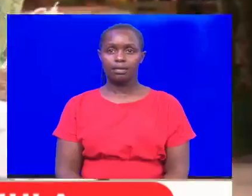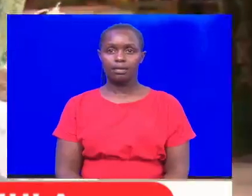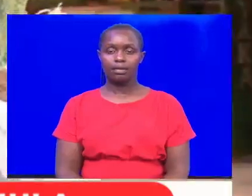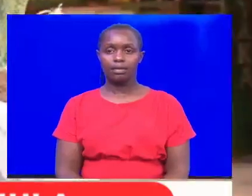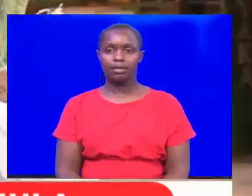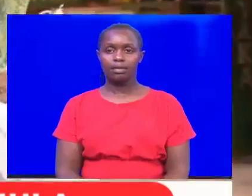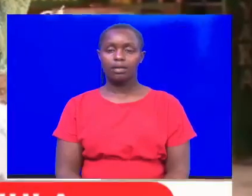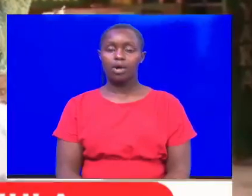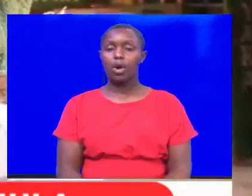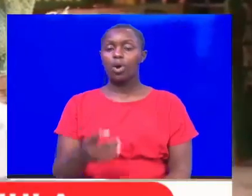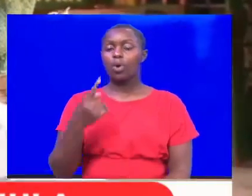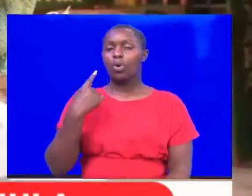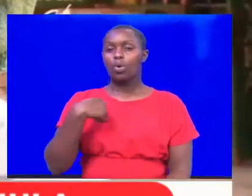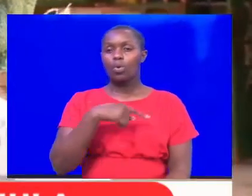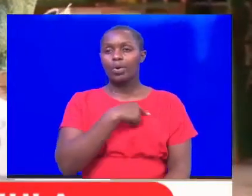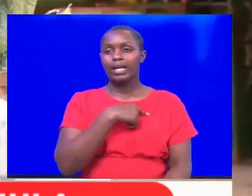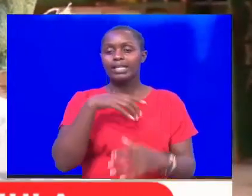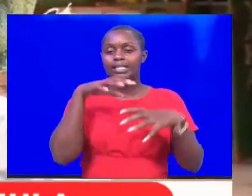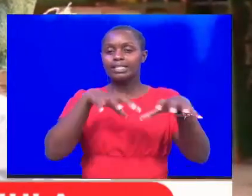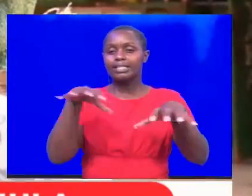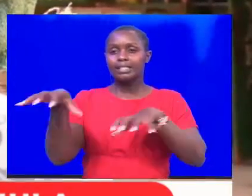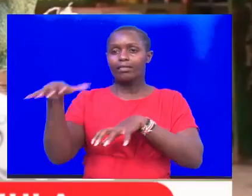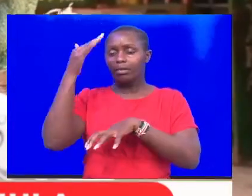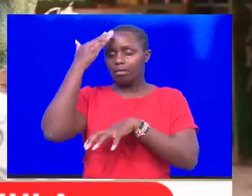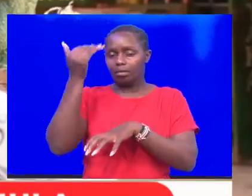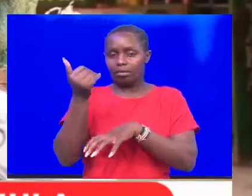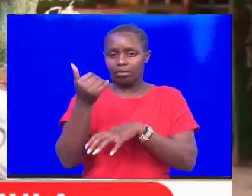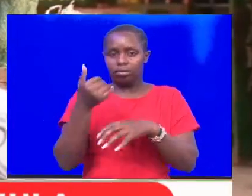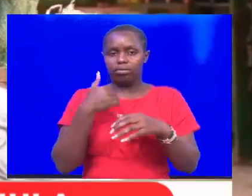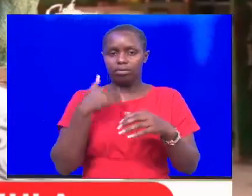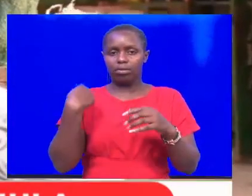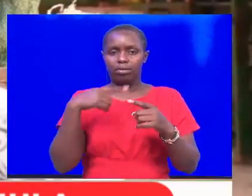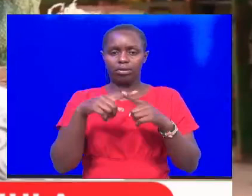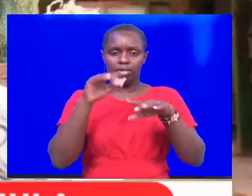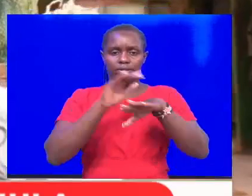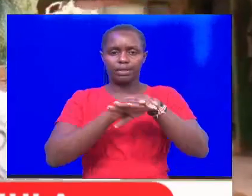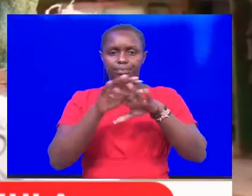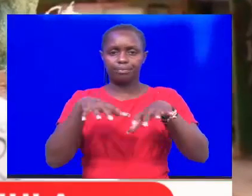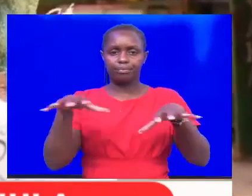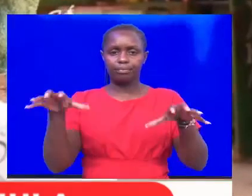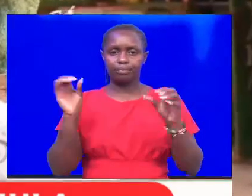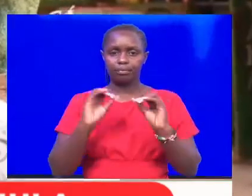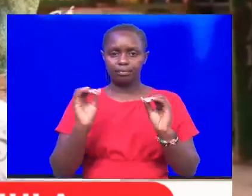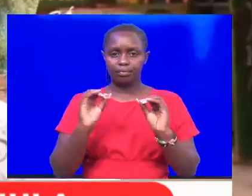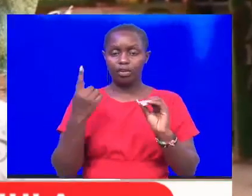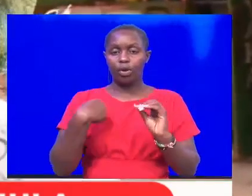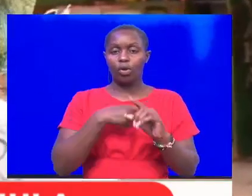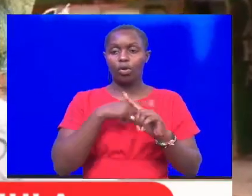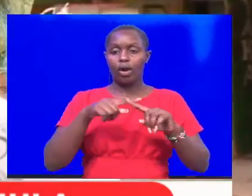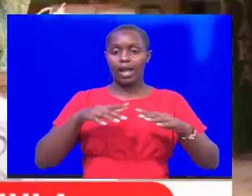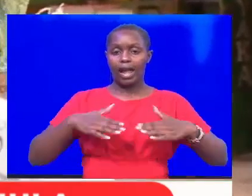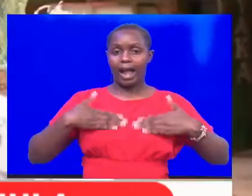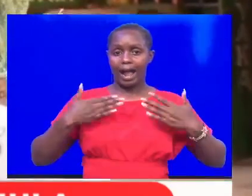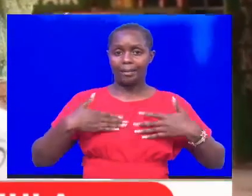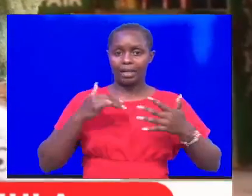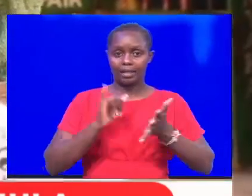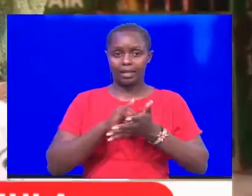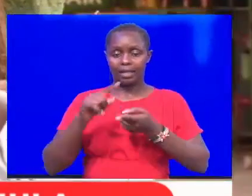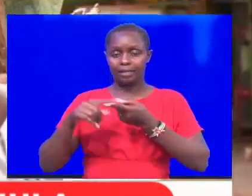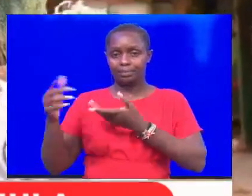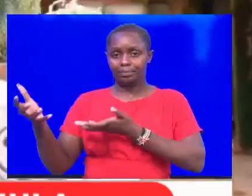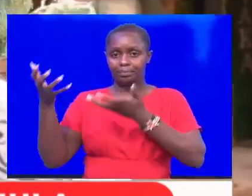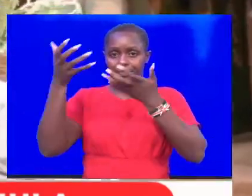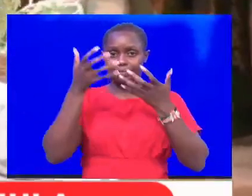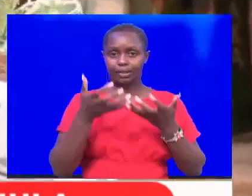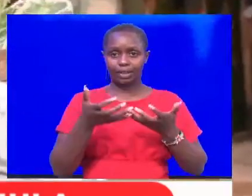Naumia kwa sababu ya soko. Tunafurahia vile wameleta soko na vyakula vyetu